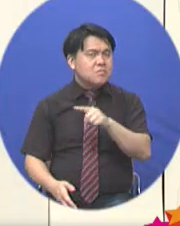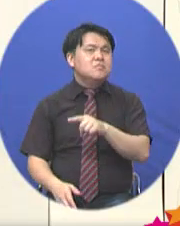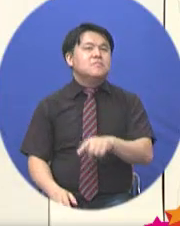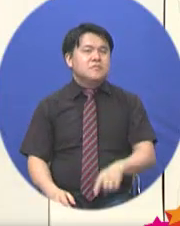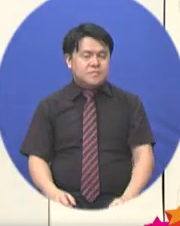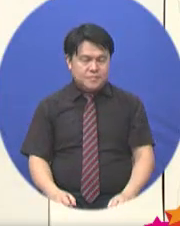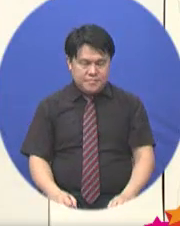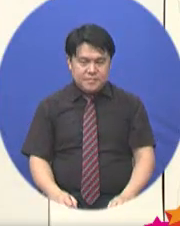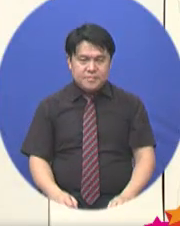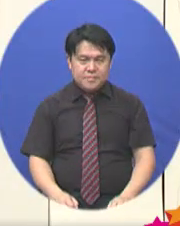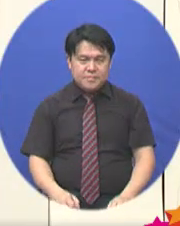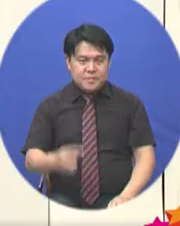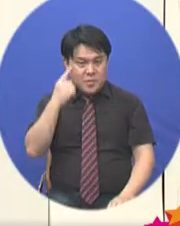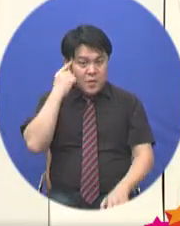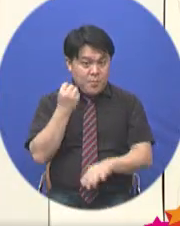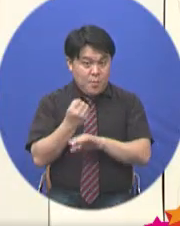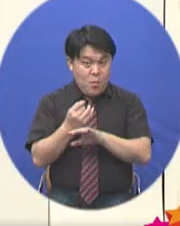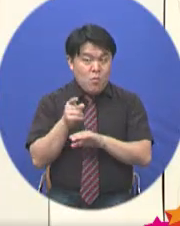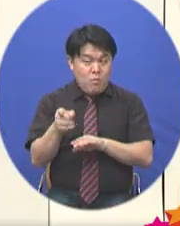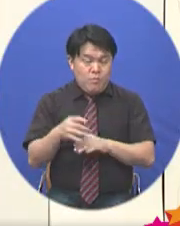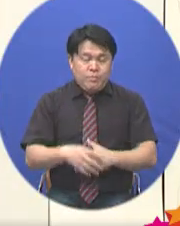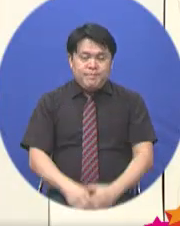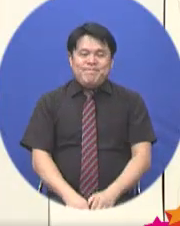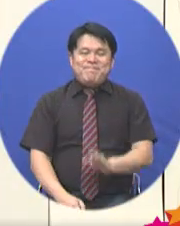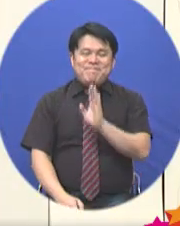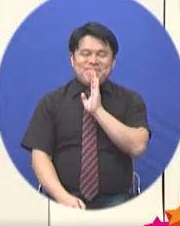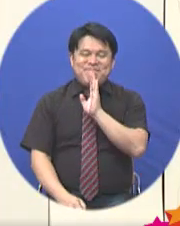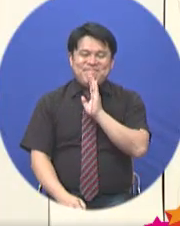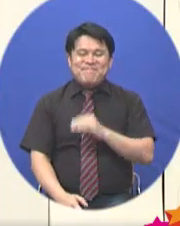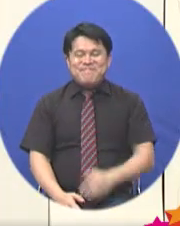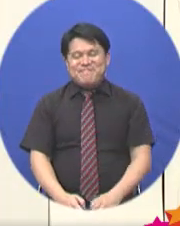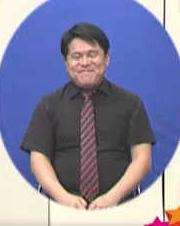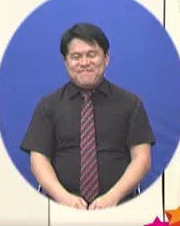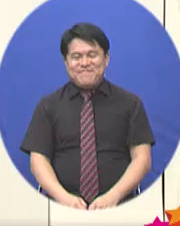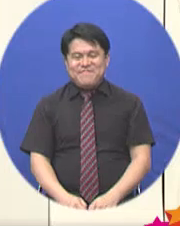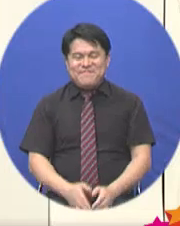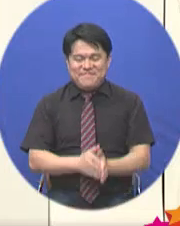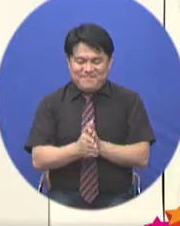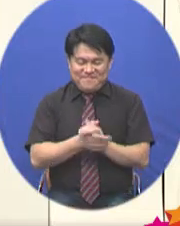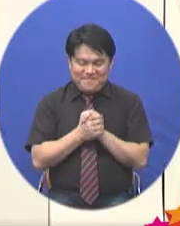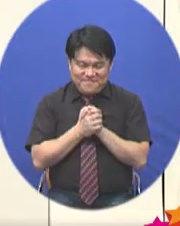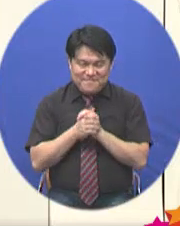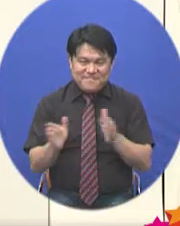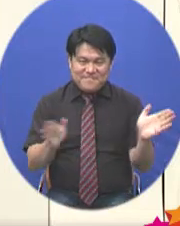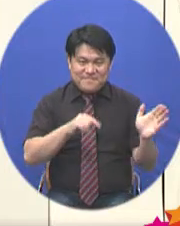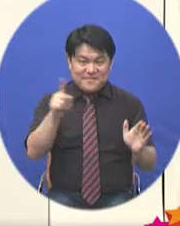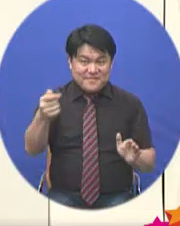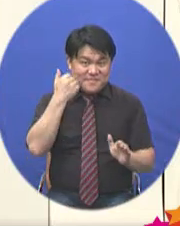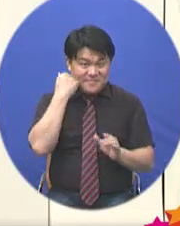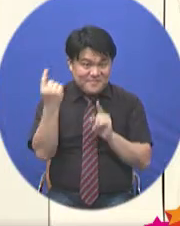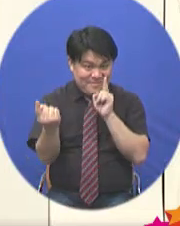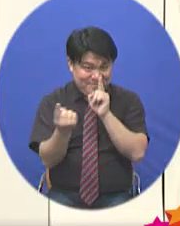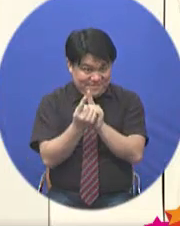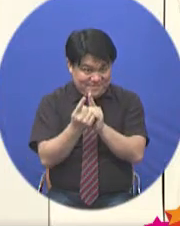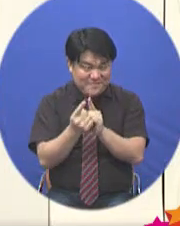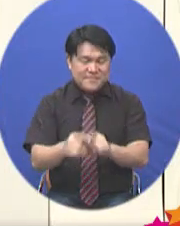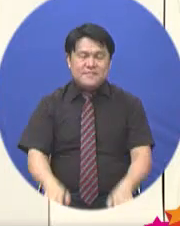거예요. 그렇죠. 보물단지지. 맞아요. 예, 그렇죠. 참, 네. 예, 그래요. 다음 참가자